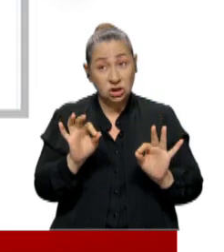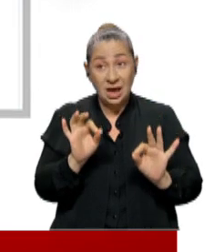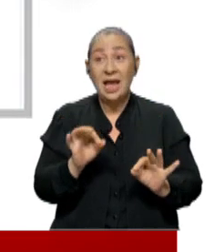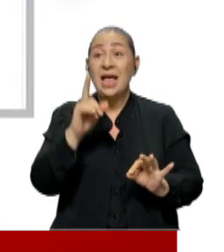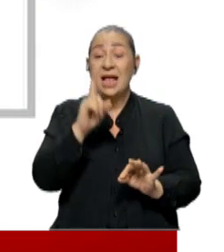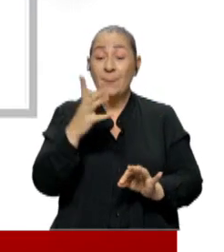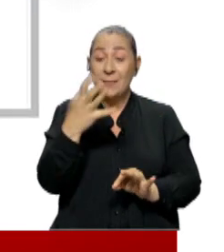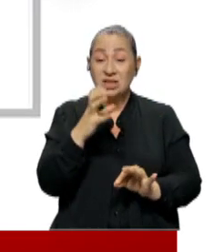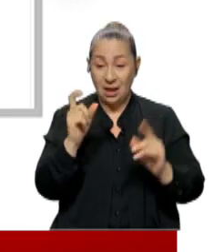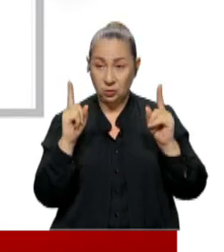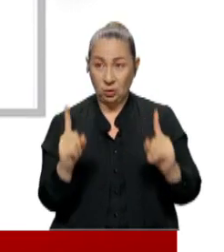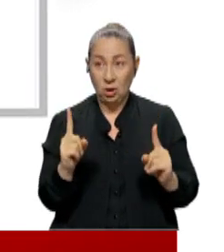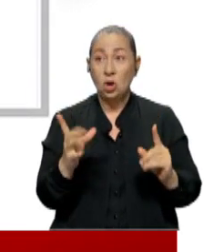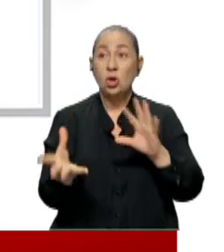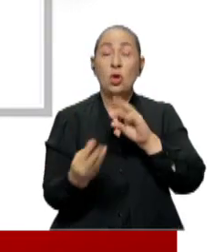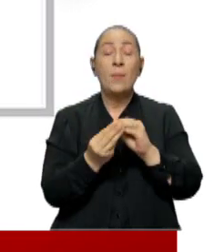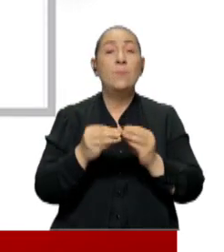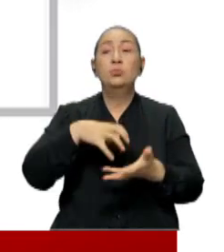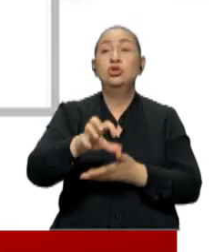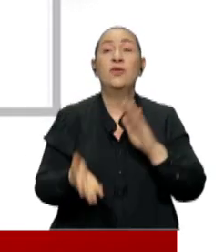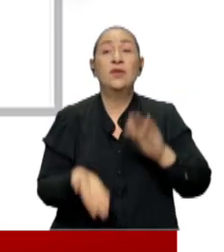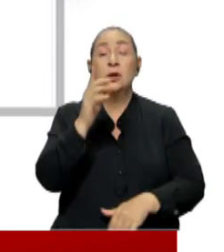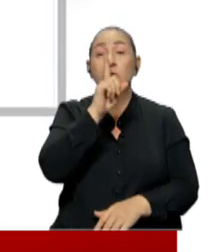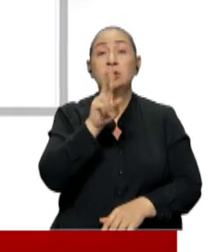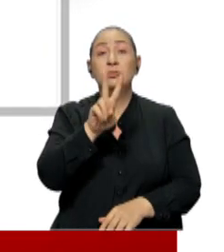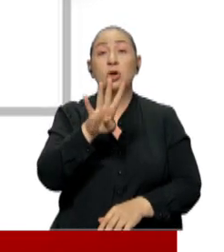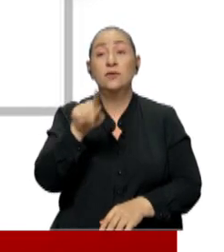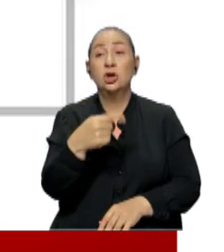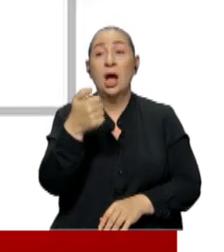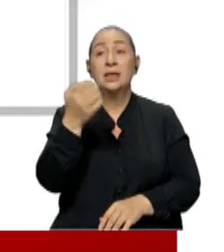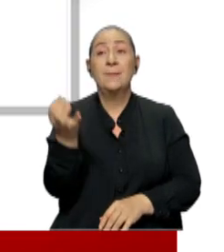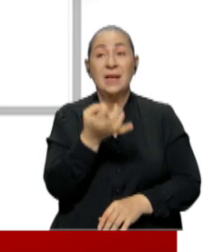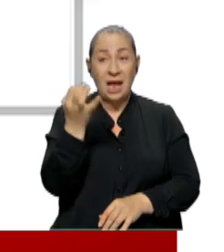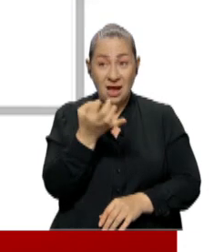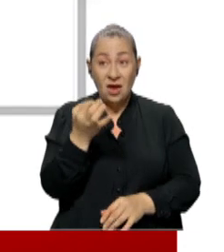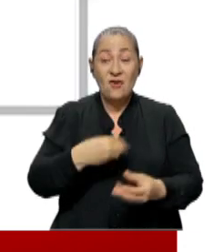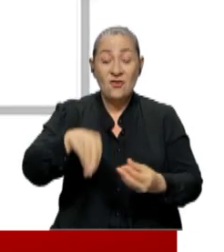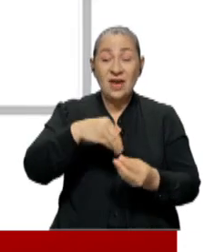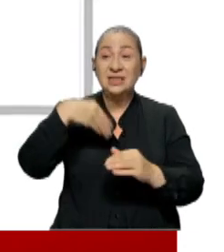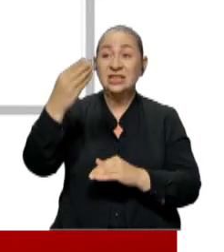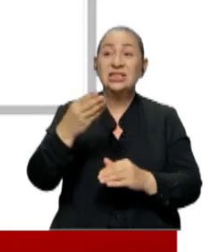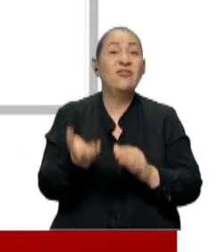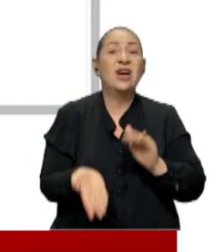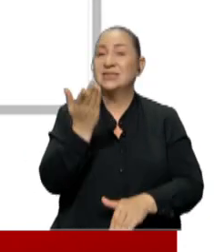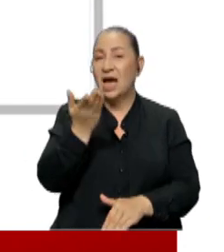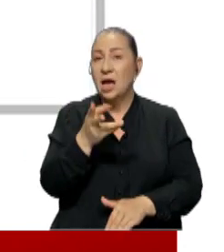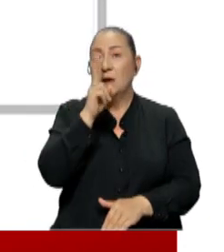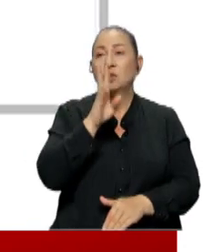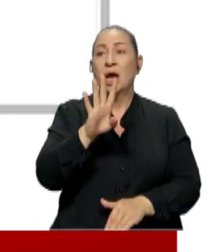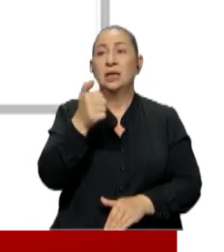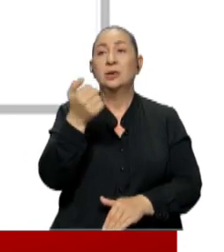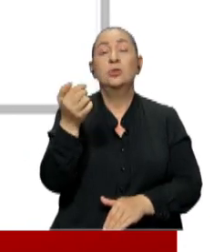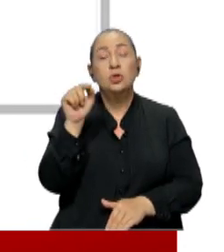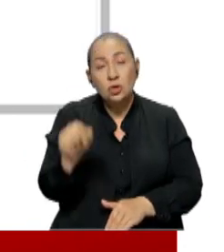yılın ilk 5 aylık döneminde toplam bütçe fazlası 124.6 milyar TL'ye, faiz dışı fazlaysa